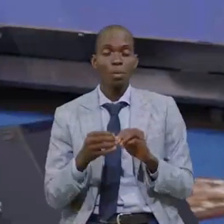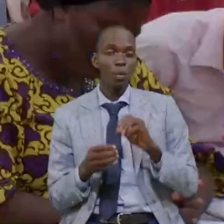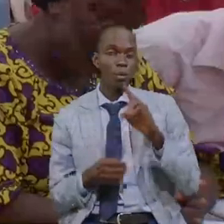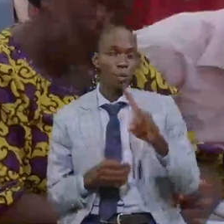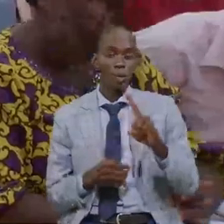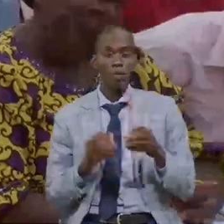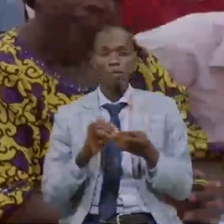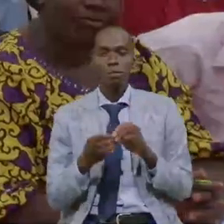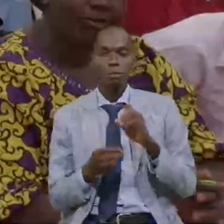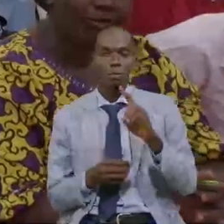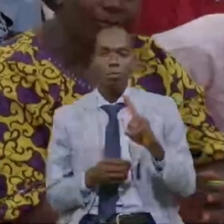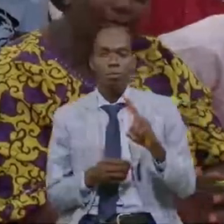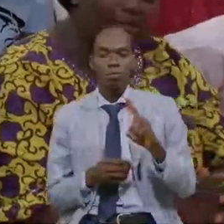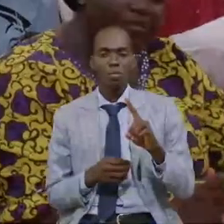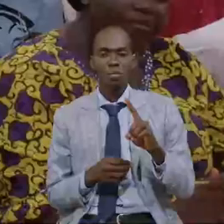le caractère illimité